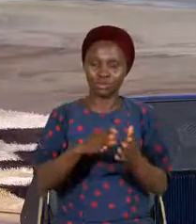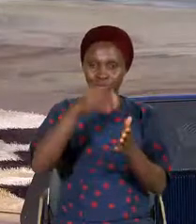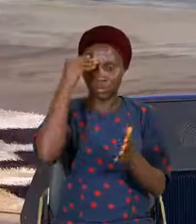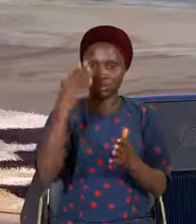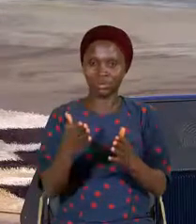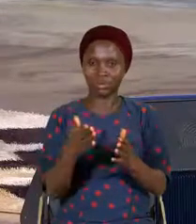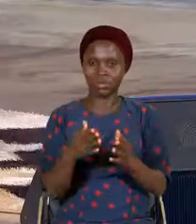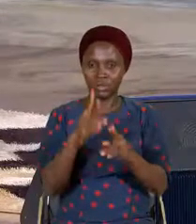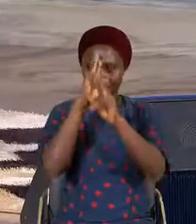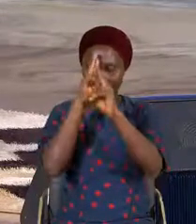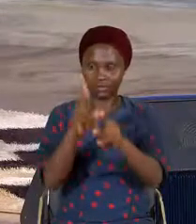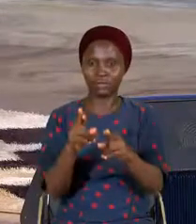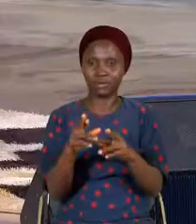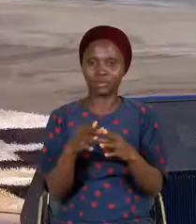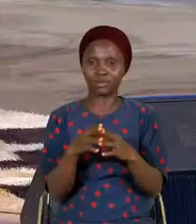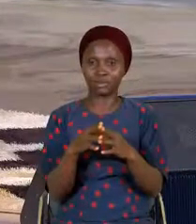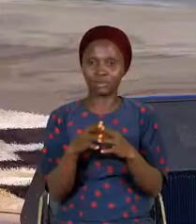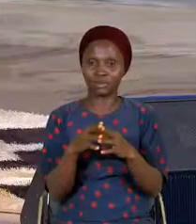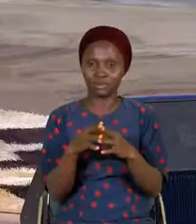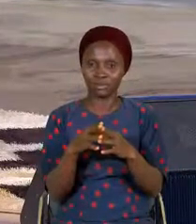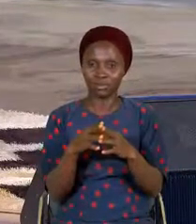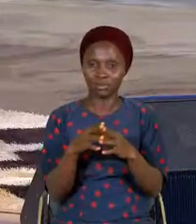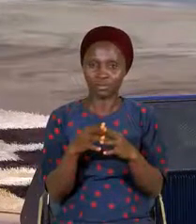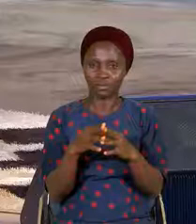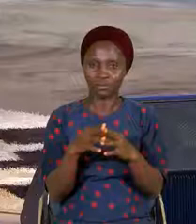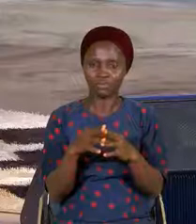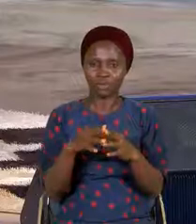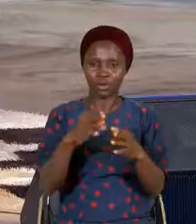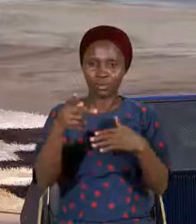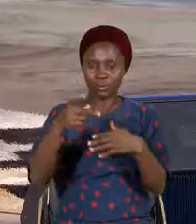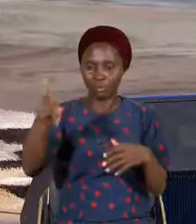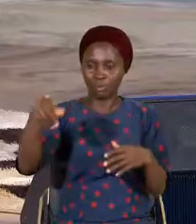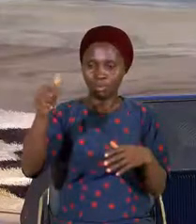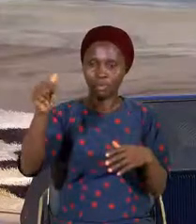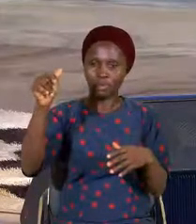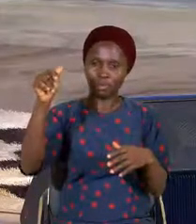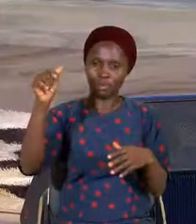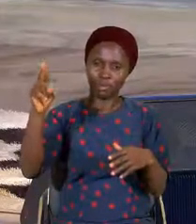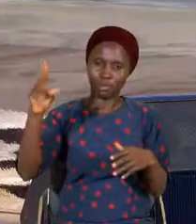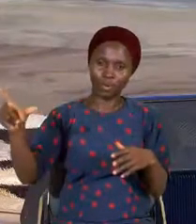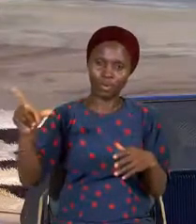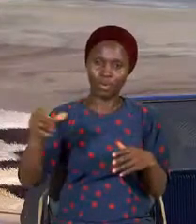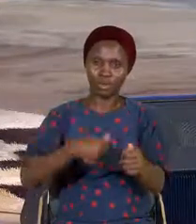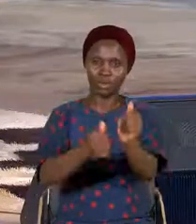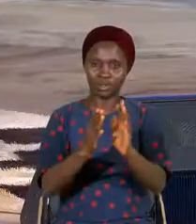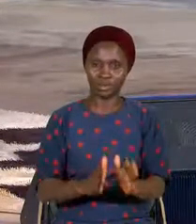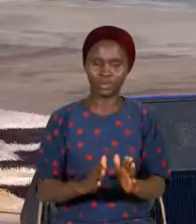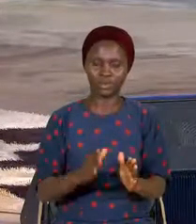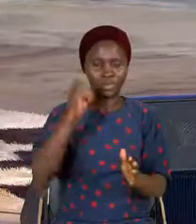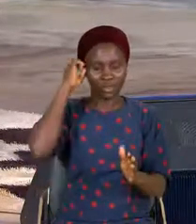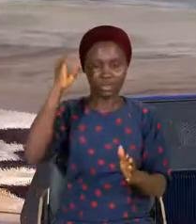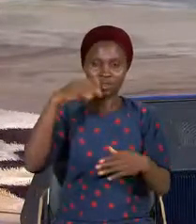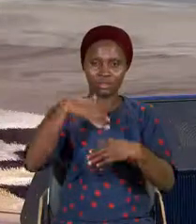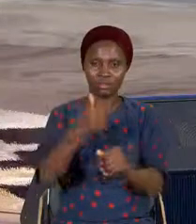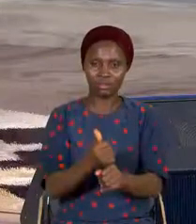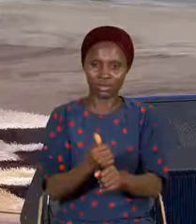Le premier élément, c'est la référence à l'ignorance des dons spirituels. La référence, il a fait référence à l'ignorance